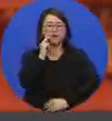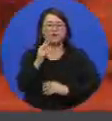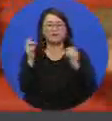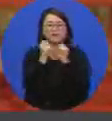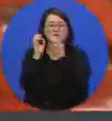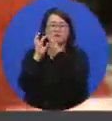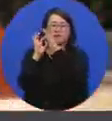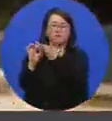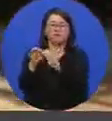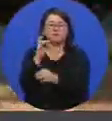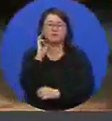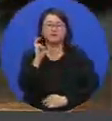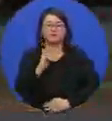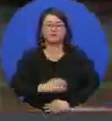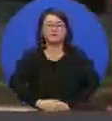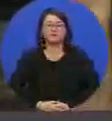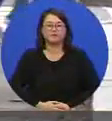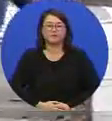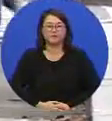추위가 이어지겠습니다.